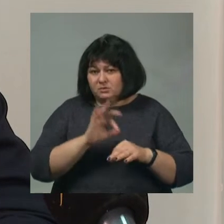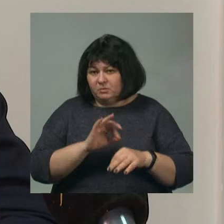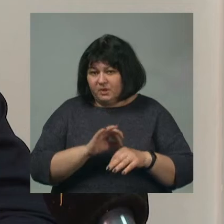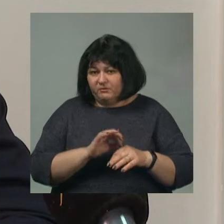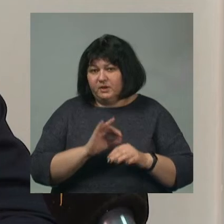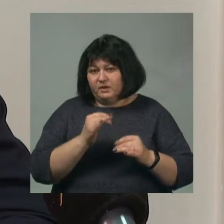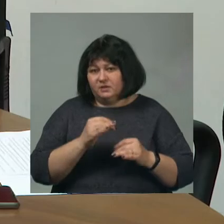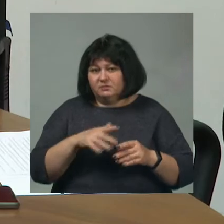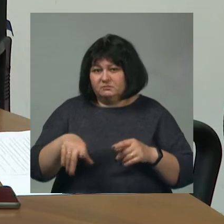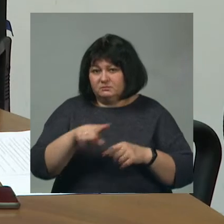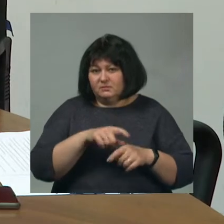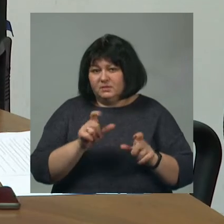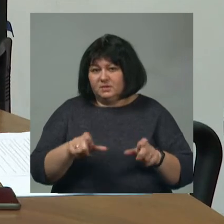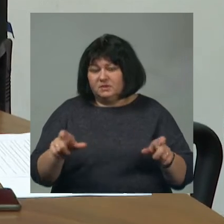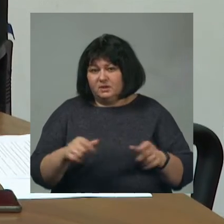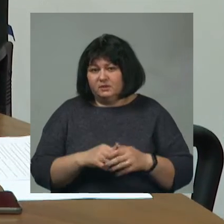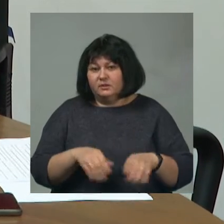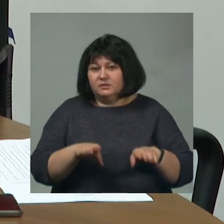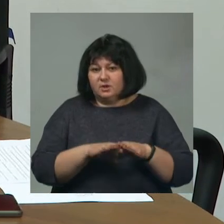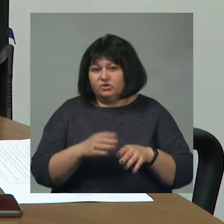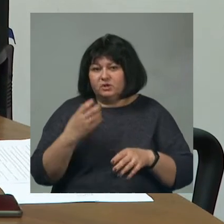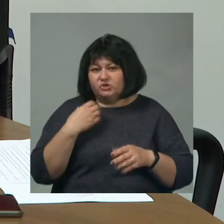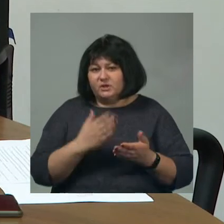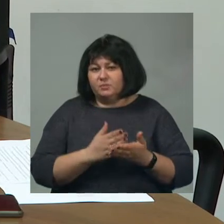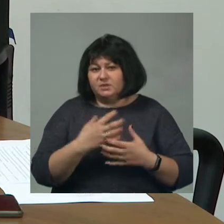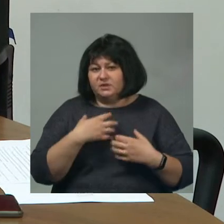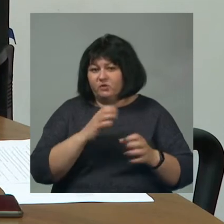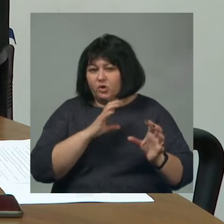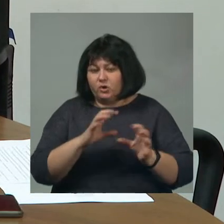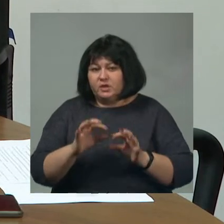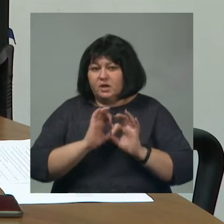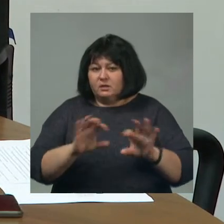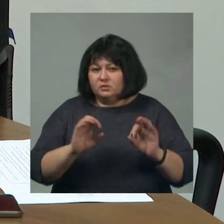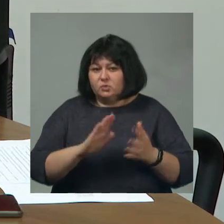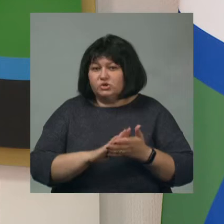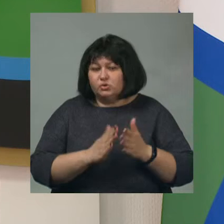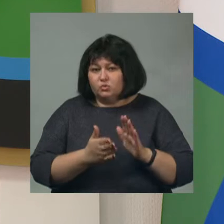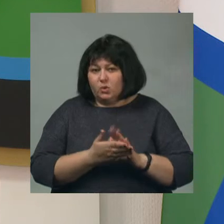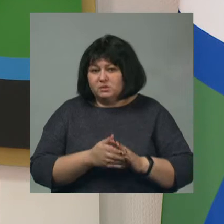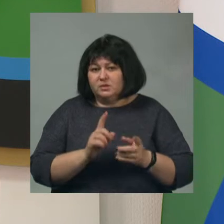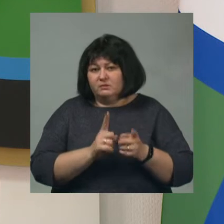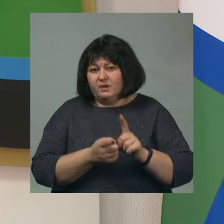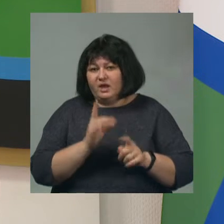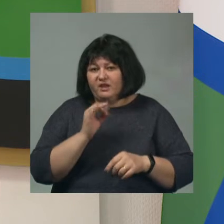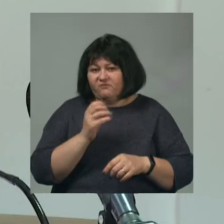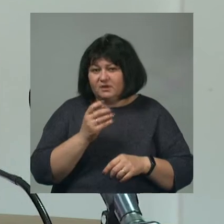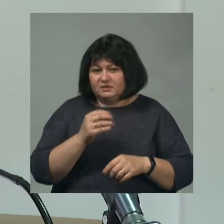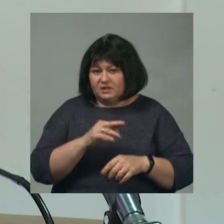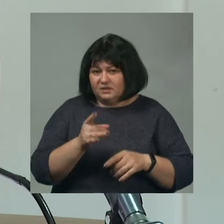и среди детского населения. Также начальник департамента здравоохранения доложил о ситуации с ревакцинацией в регионе.